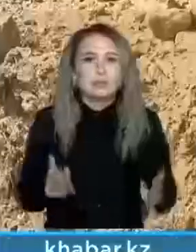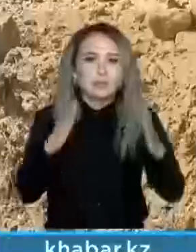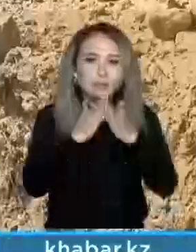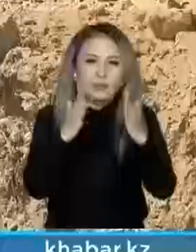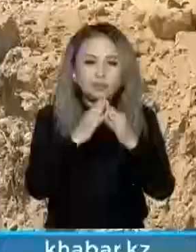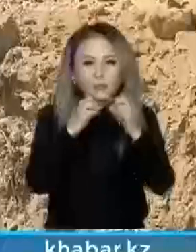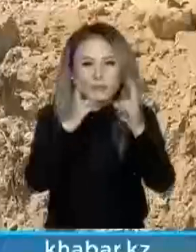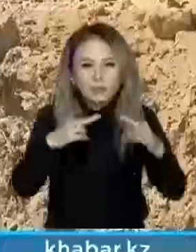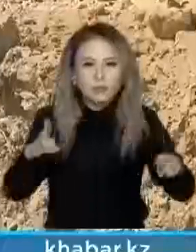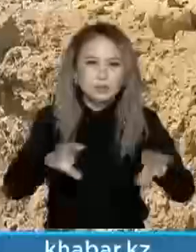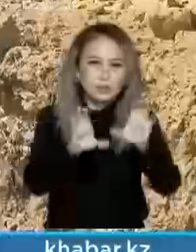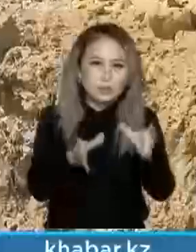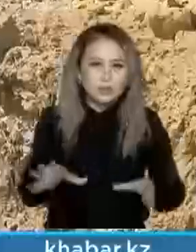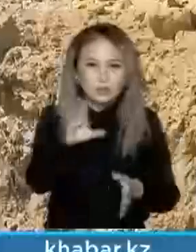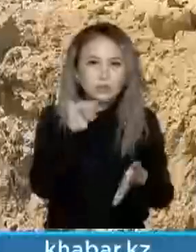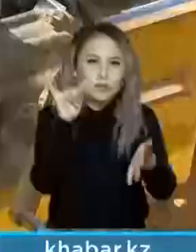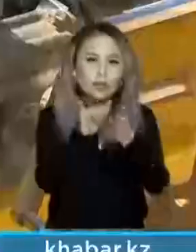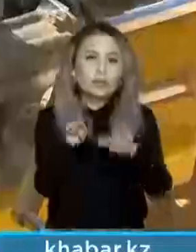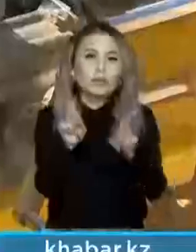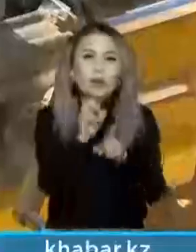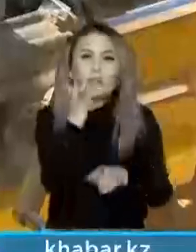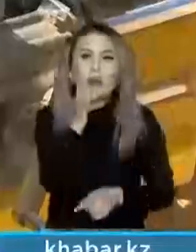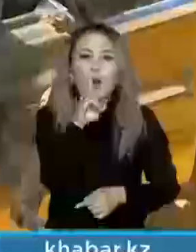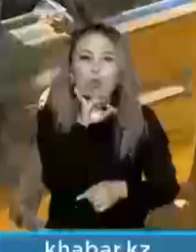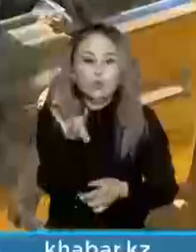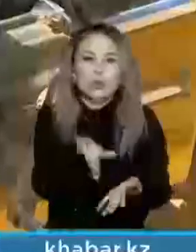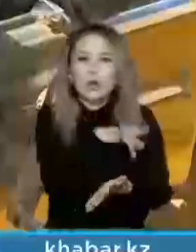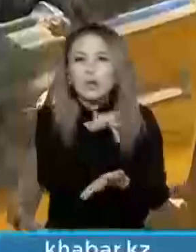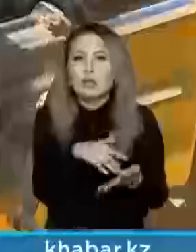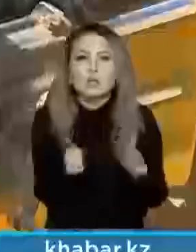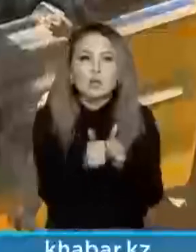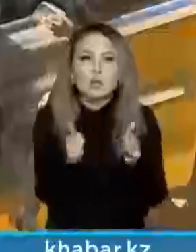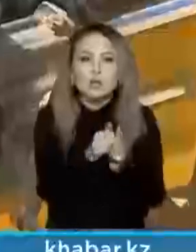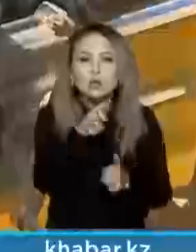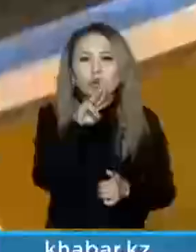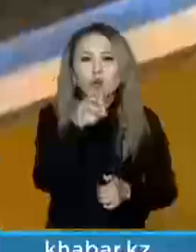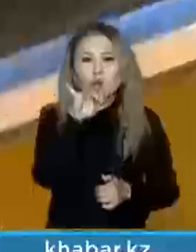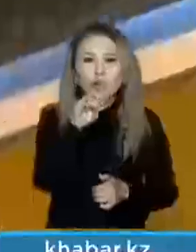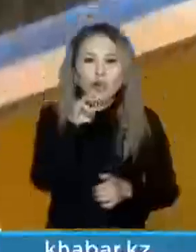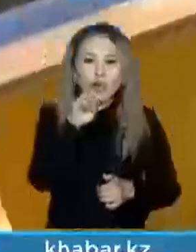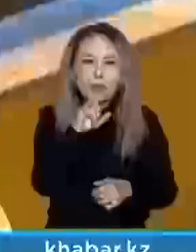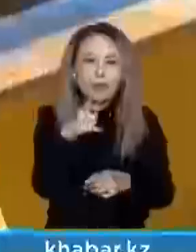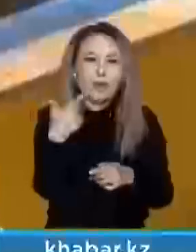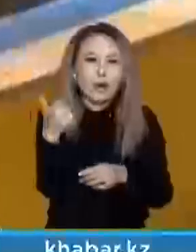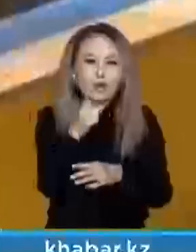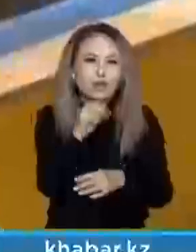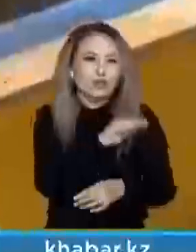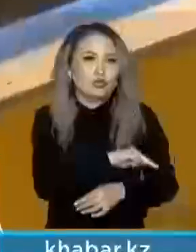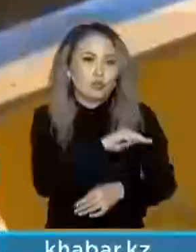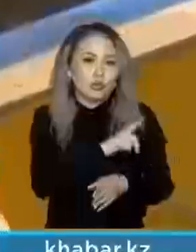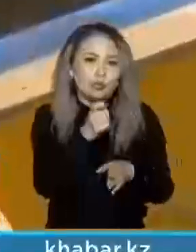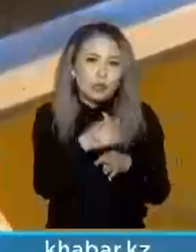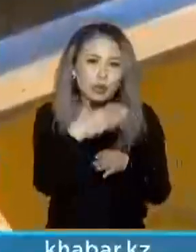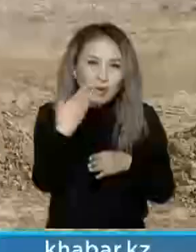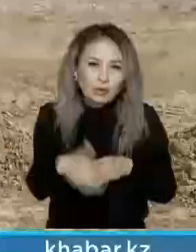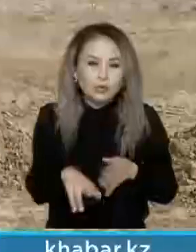мекендегі үйлер мен мекемелерге де құбыр тартылып жатыр, дегенмен Байқоңыр қаласының іргесіндегі Төретам кентін газдандыру жұмыстары кестеден кеш